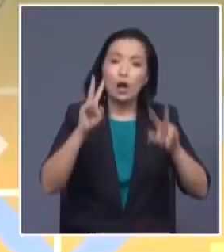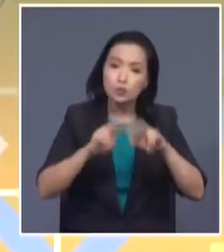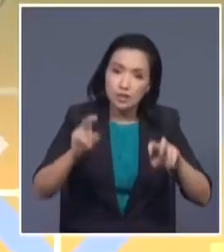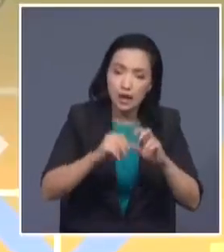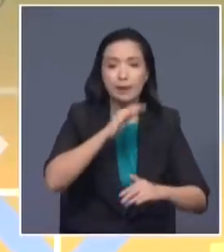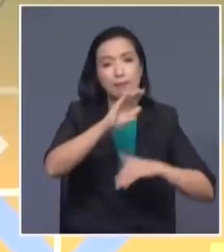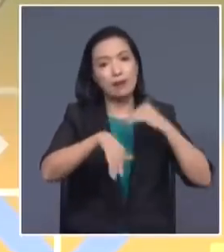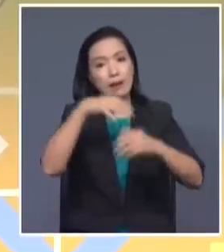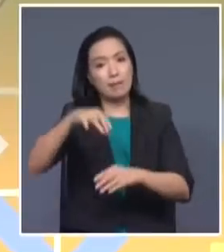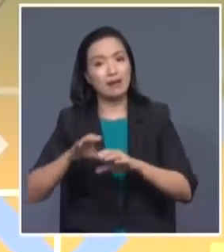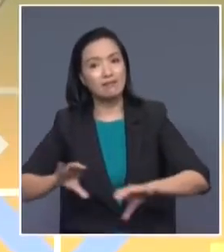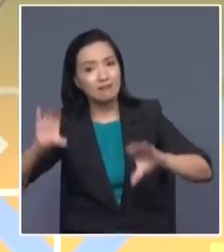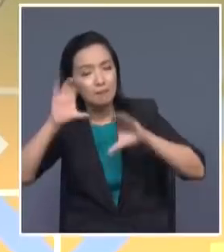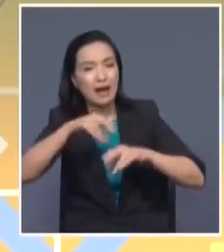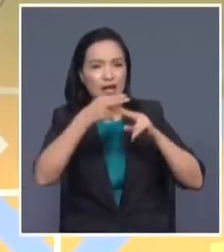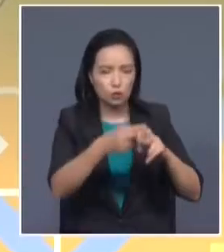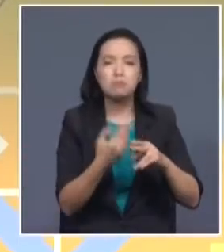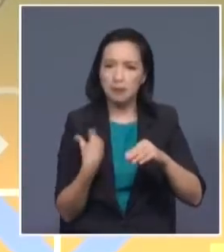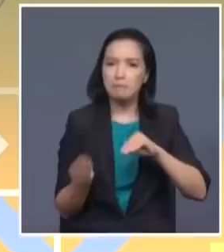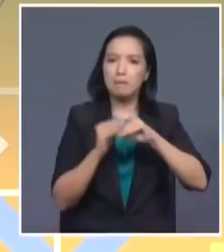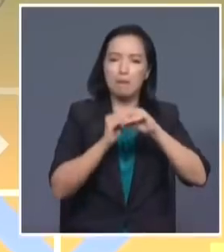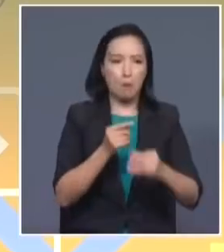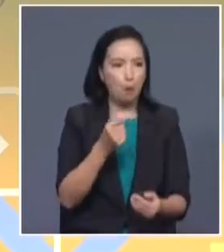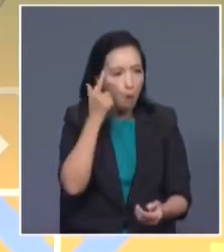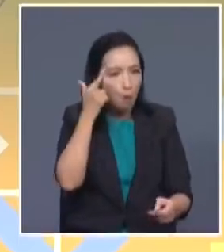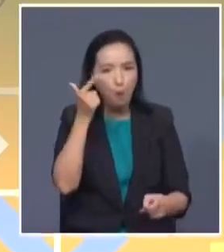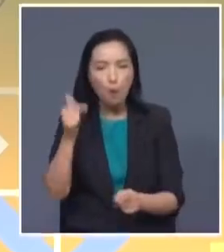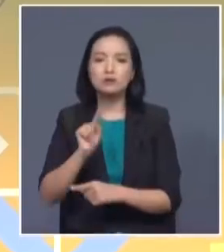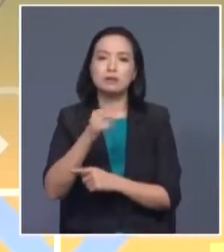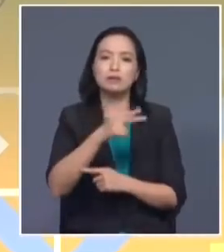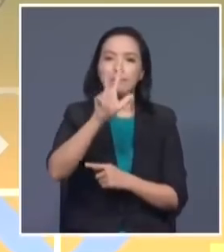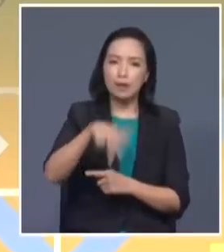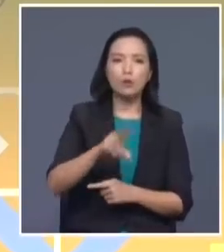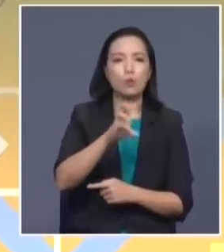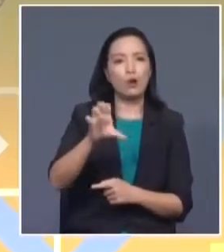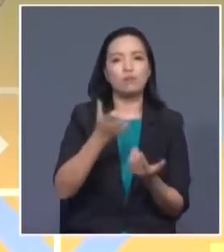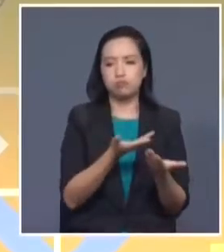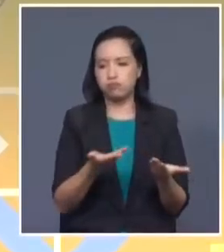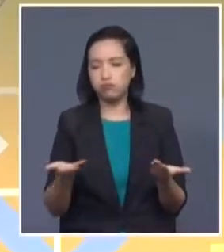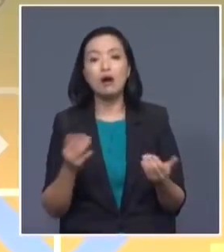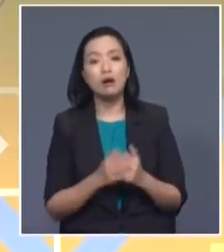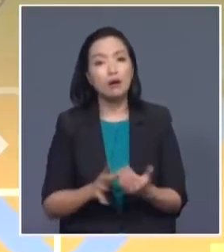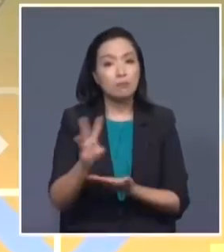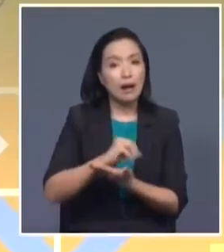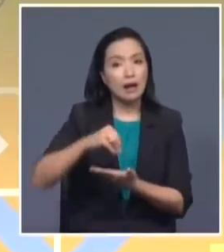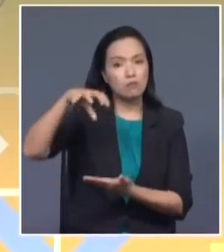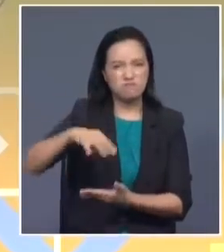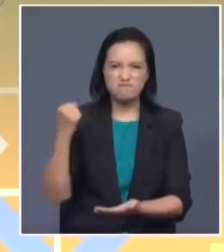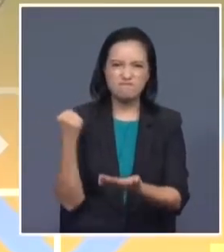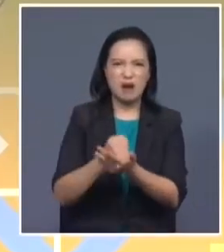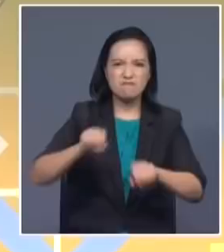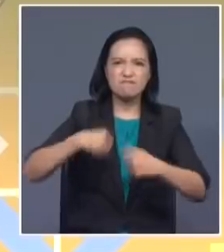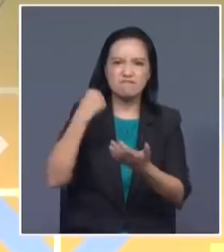และเอกชนเพิ่มมากขึ้นเกิดทรัพย์สินทางปัญญากว่า 13,600 ฉบับมหาวิทยาลัยยื่นจดสิทธิบัตรประม